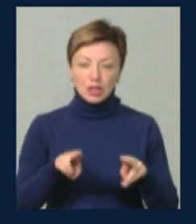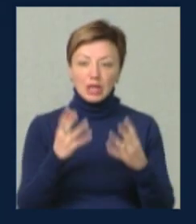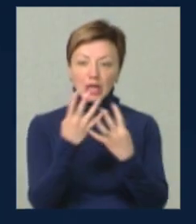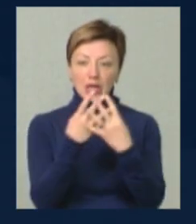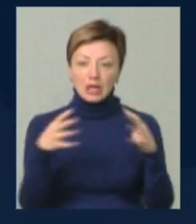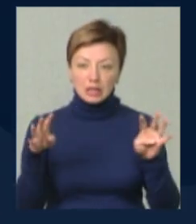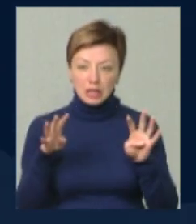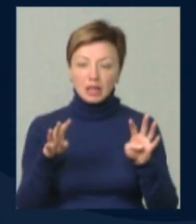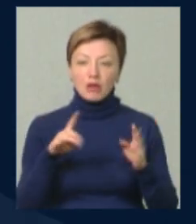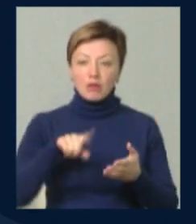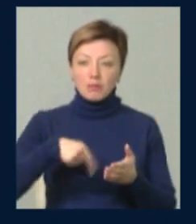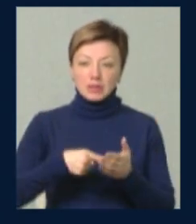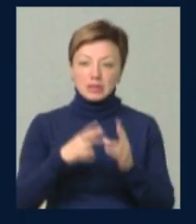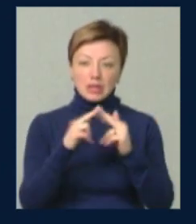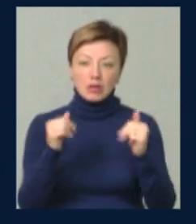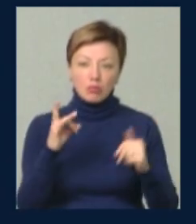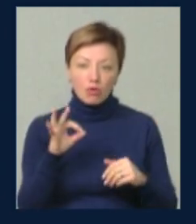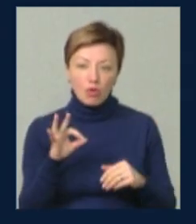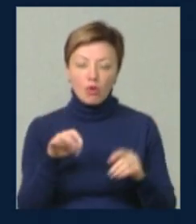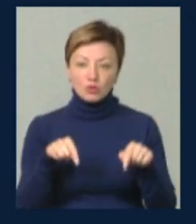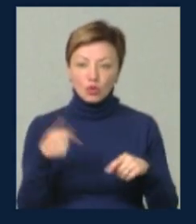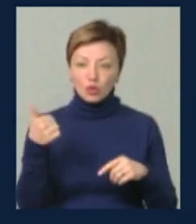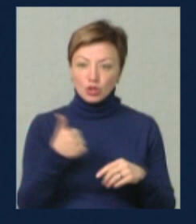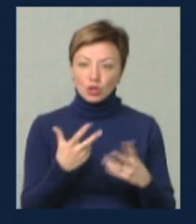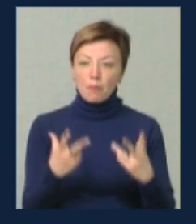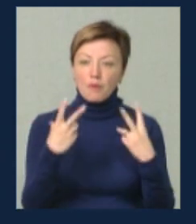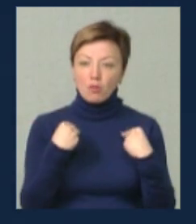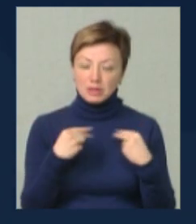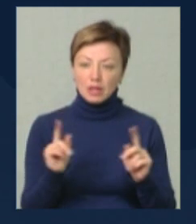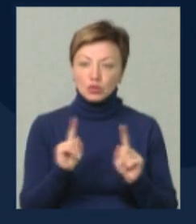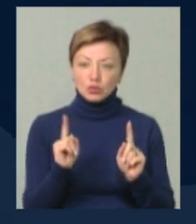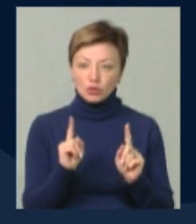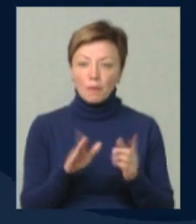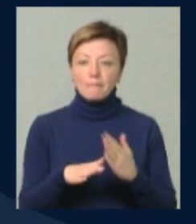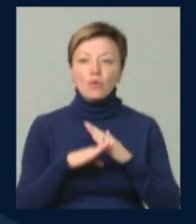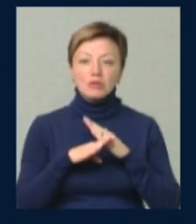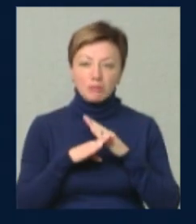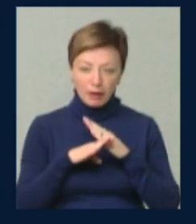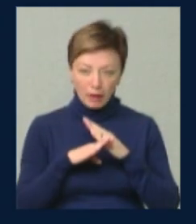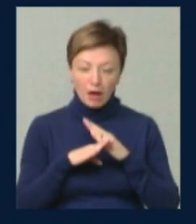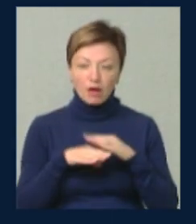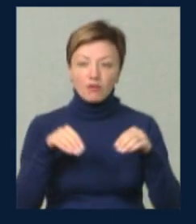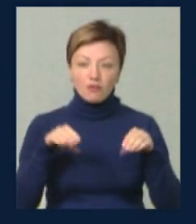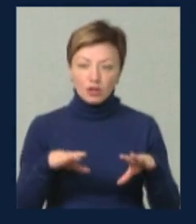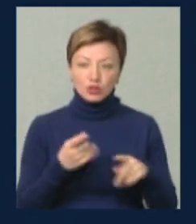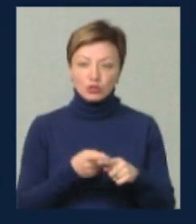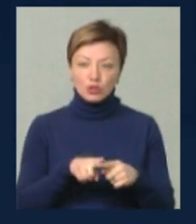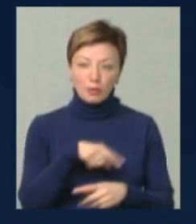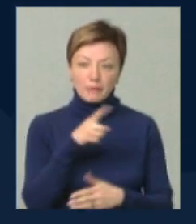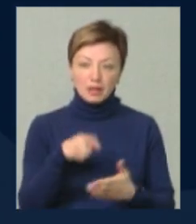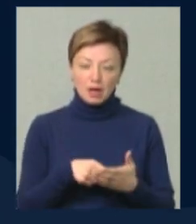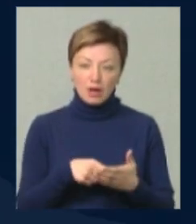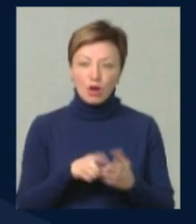клітки у місті Дніпрі. І цього тижня нам пообіцяли, що посприяють у вирішенні даного